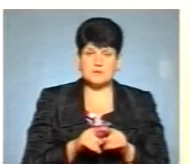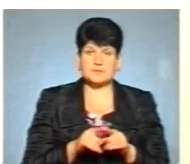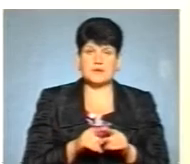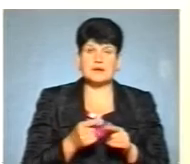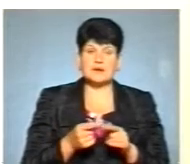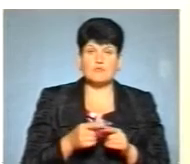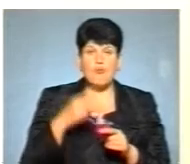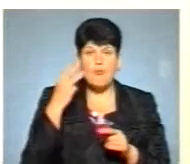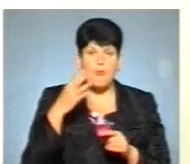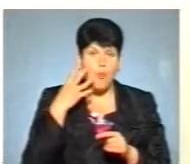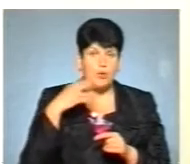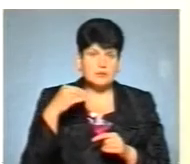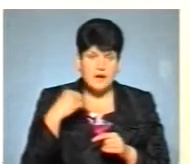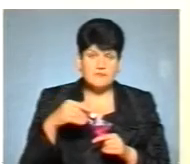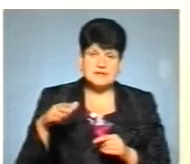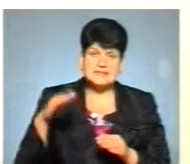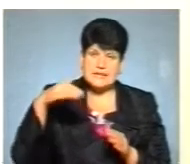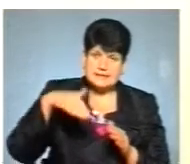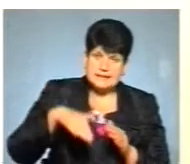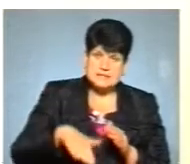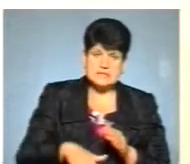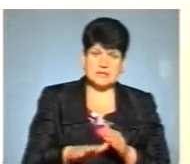вже низинний, переходить в тип